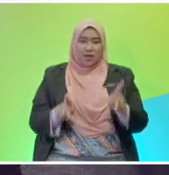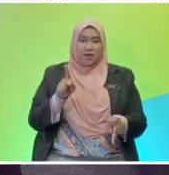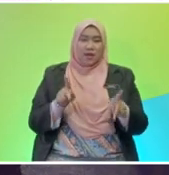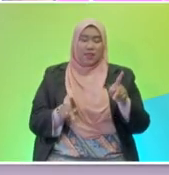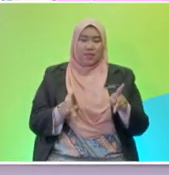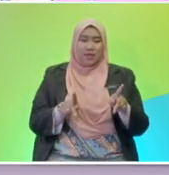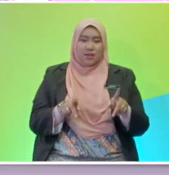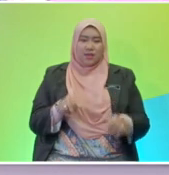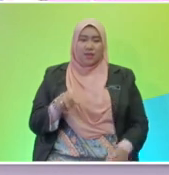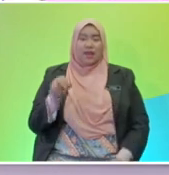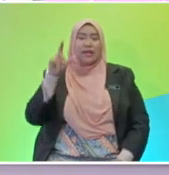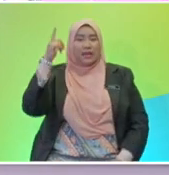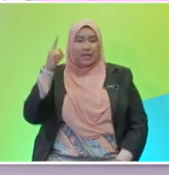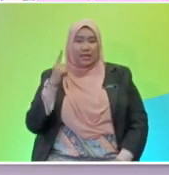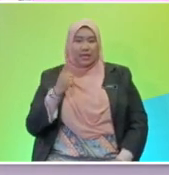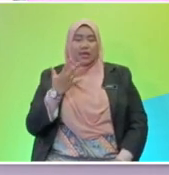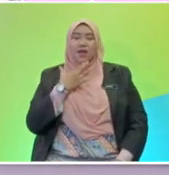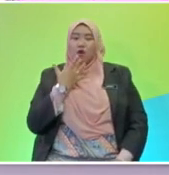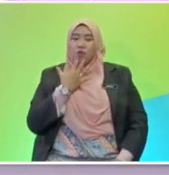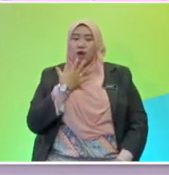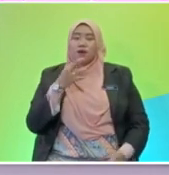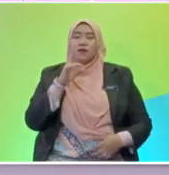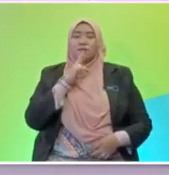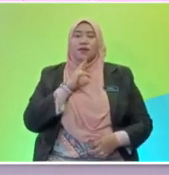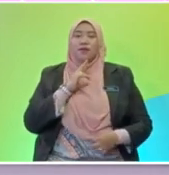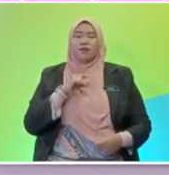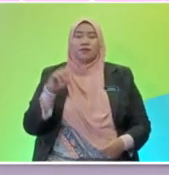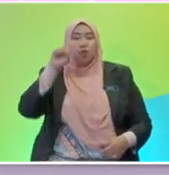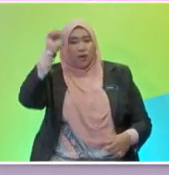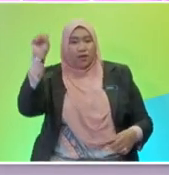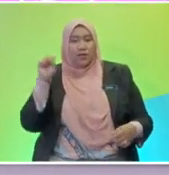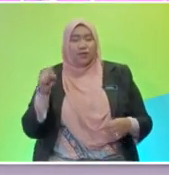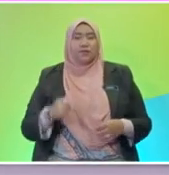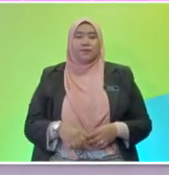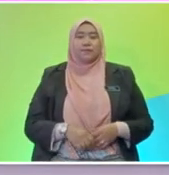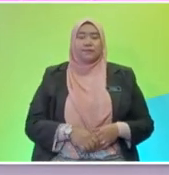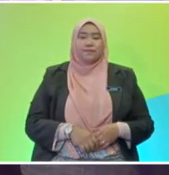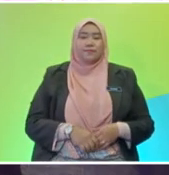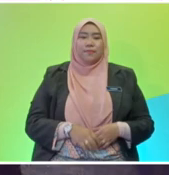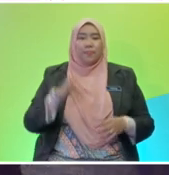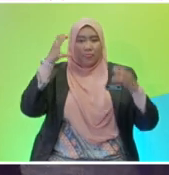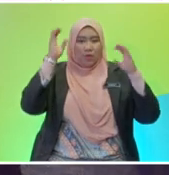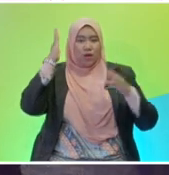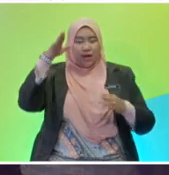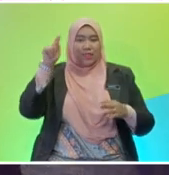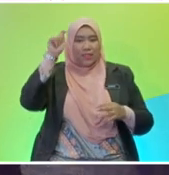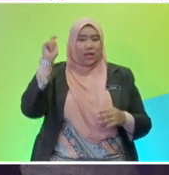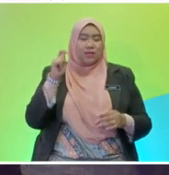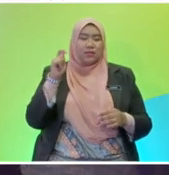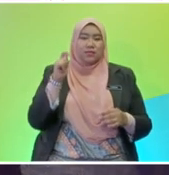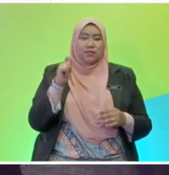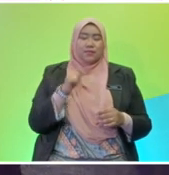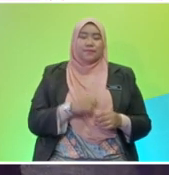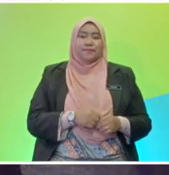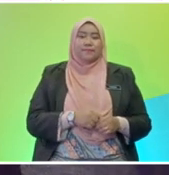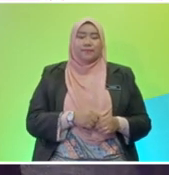warna merah kayaknya jadi soalnya pastikan Hanif paham ayat yang sedang pegang tuh